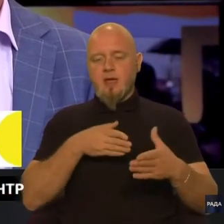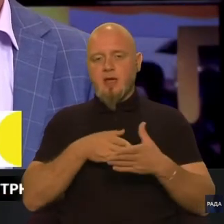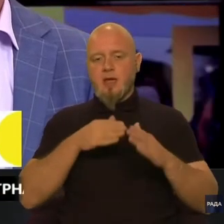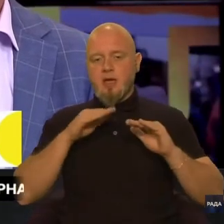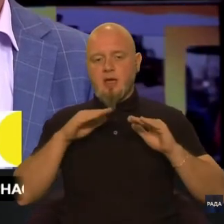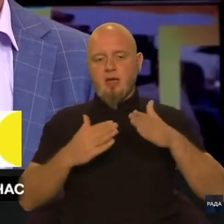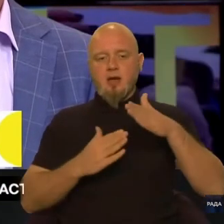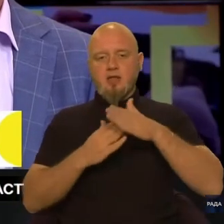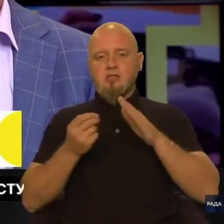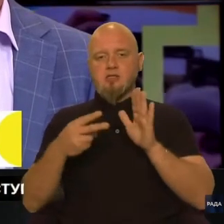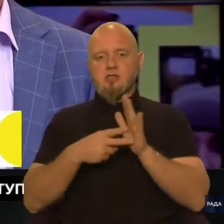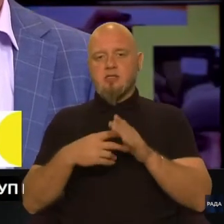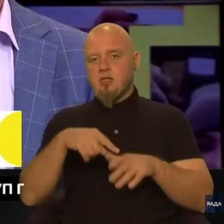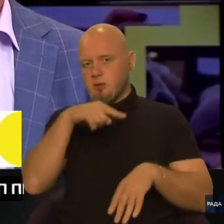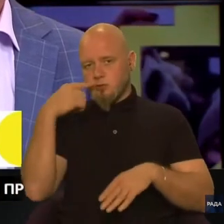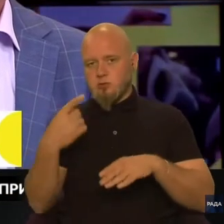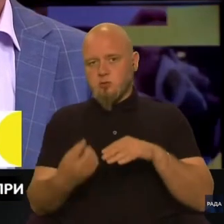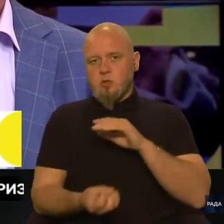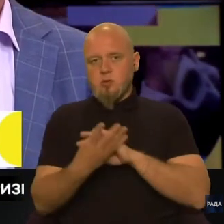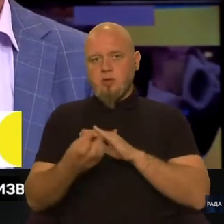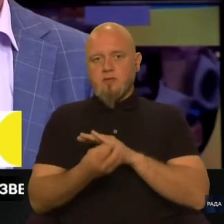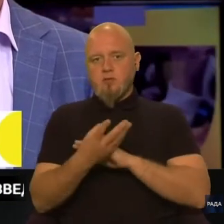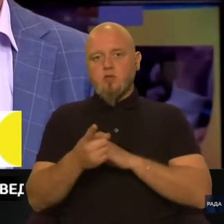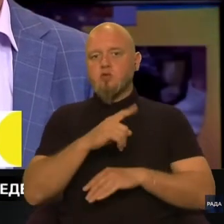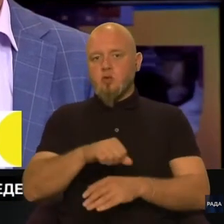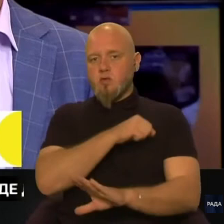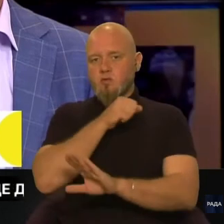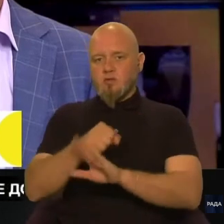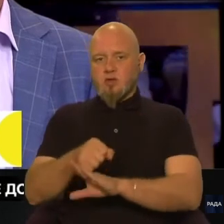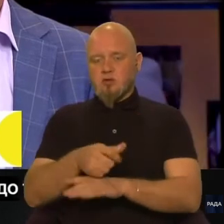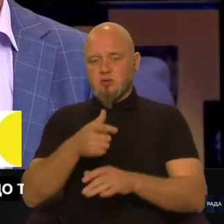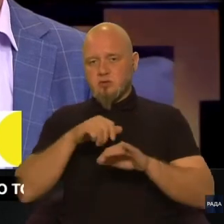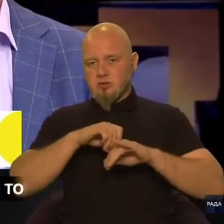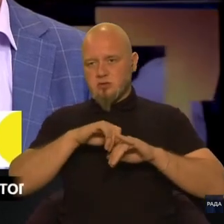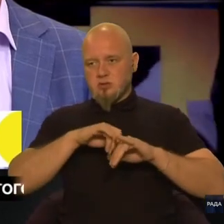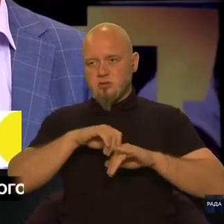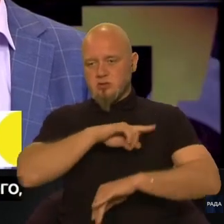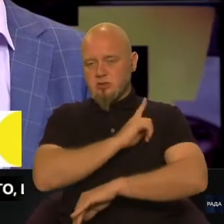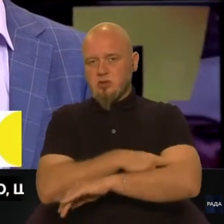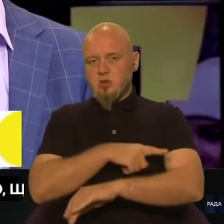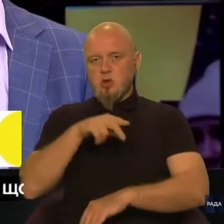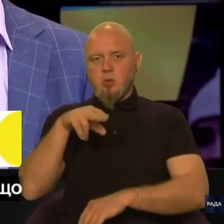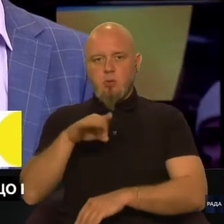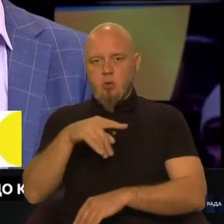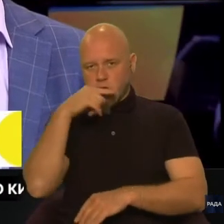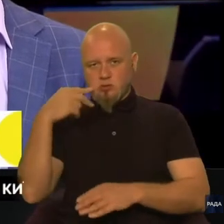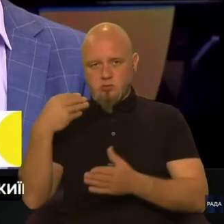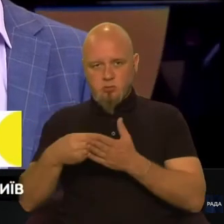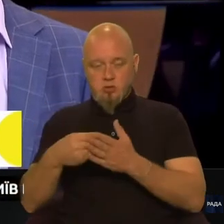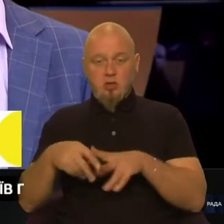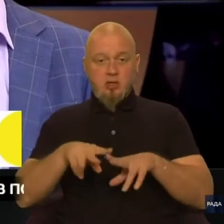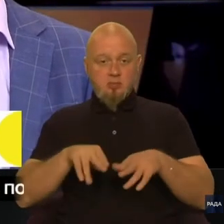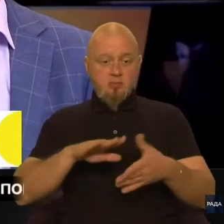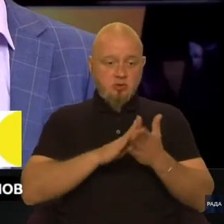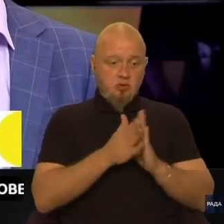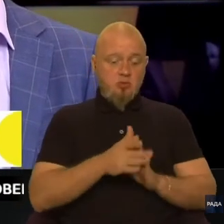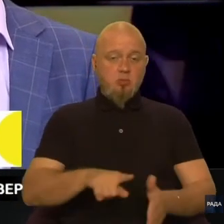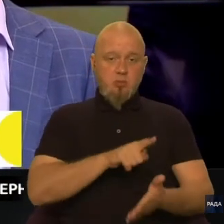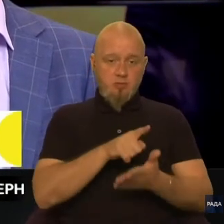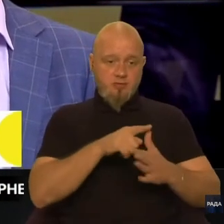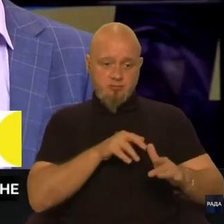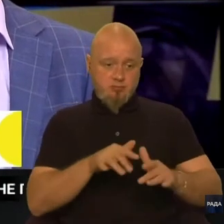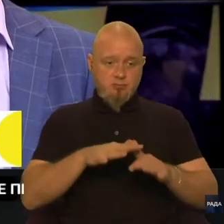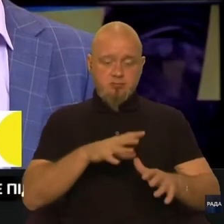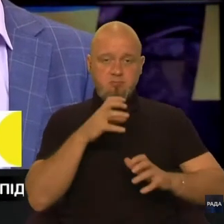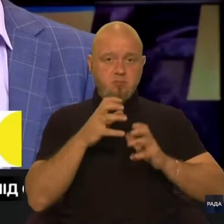ціни на російську нафту що вдарило Дуже сильно по на російському бюджету таким же чином мають вживатися